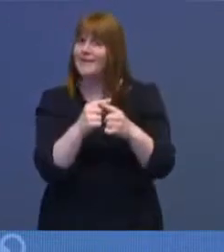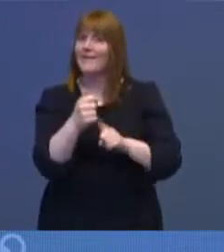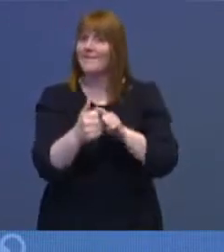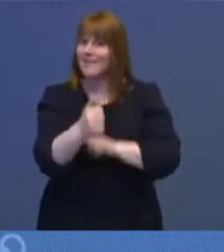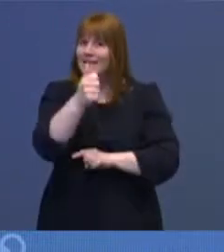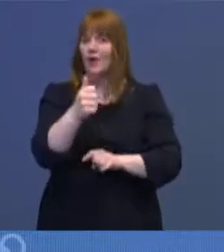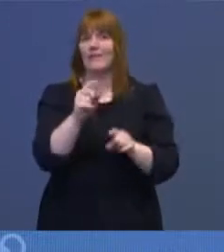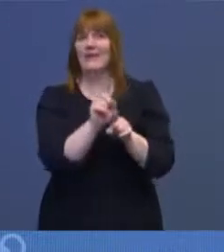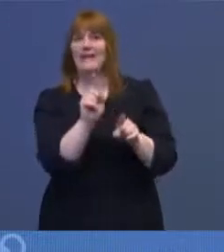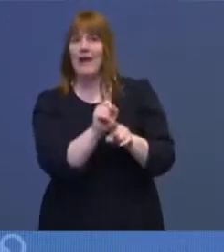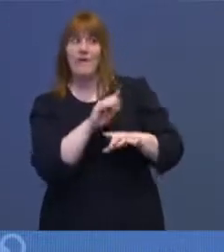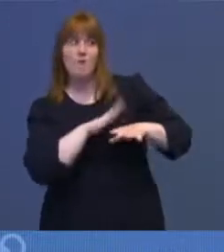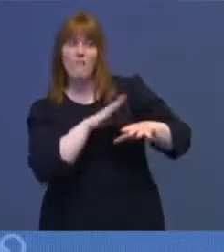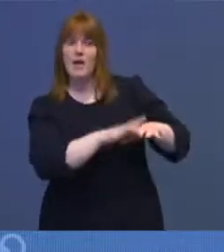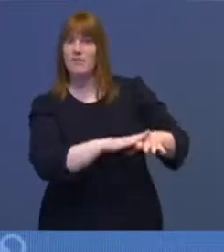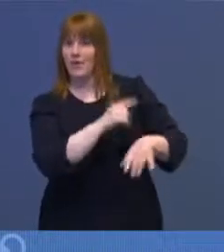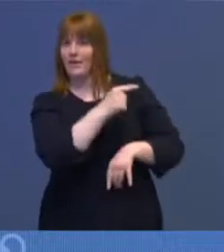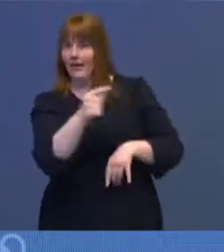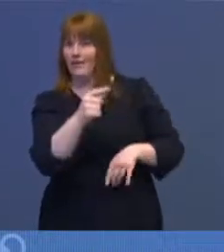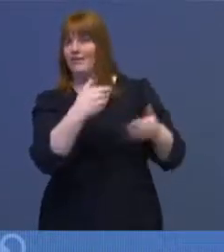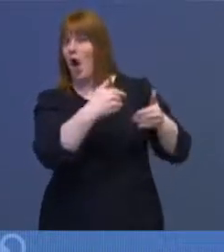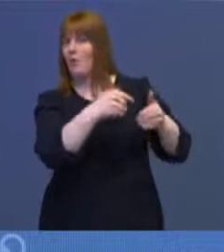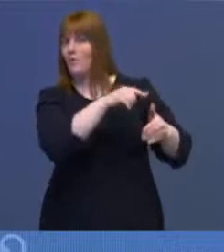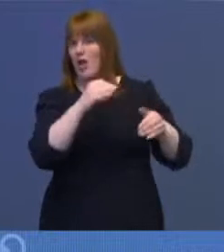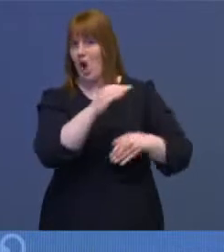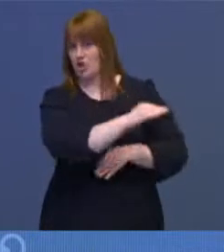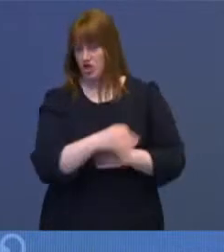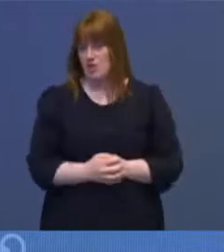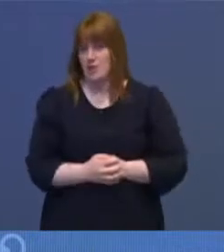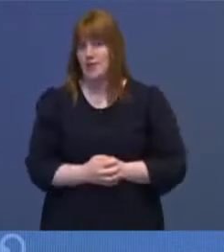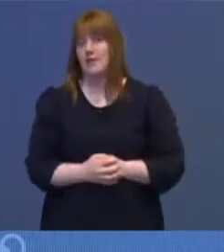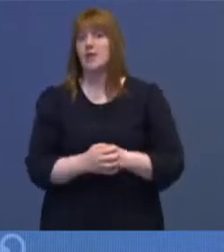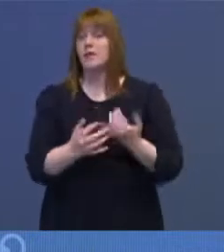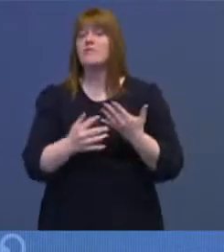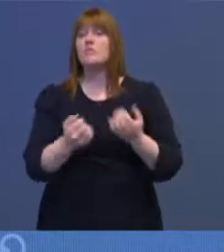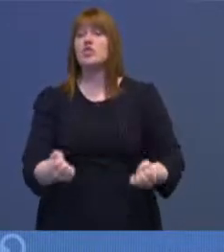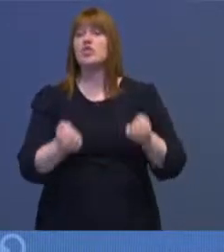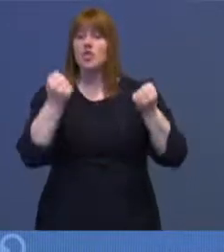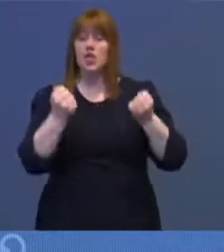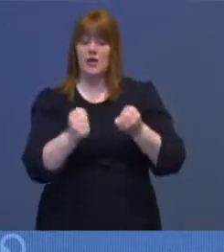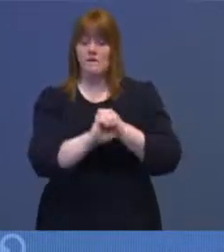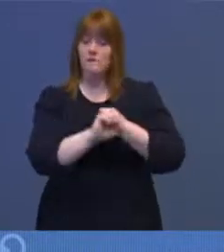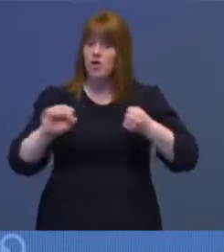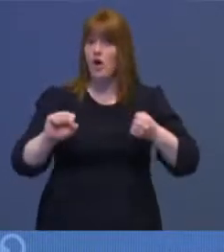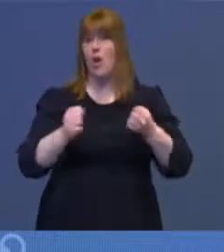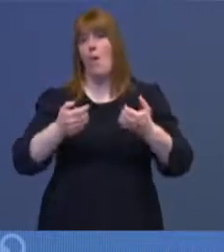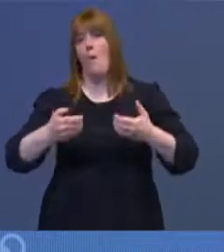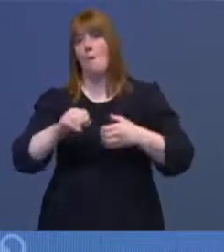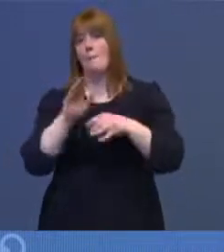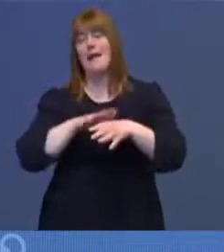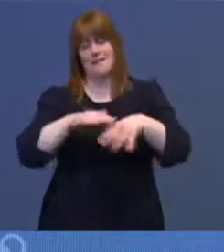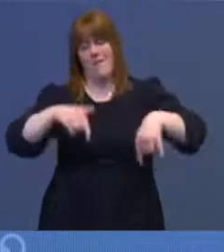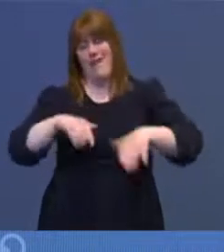uforutsigbar nabo i øst. I denne situasjonen det avgjørende å styrke forsvar og beredskap her hjemme. Forsvaret